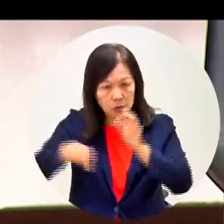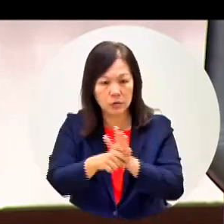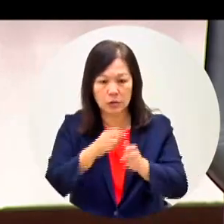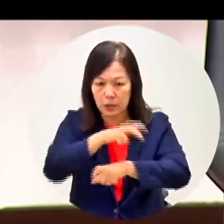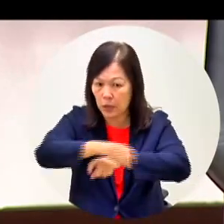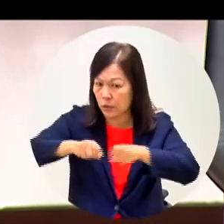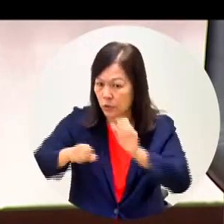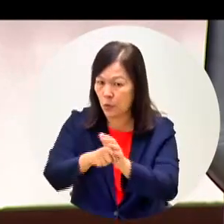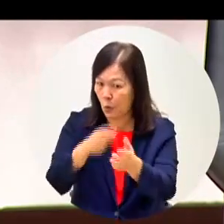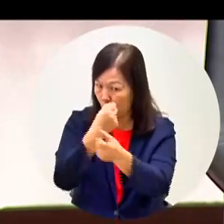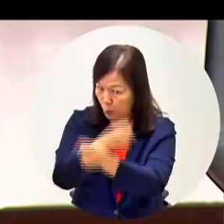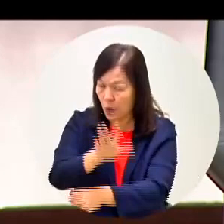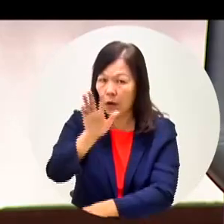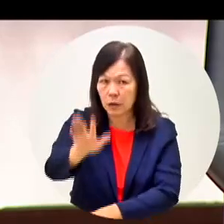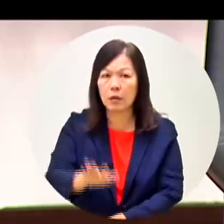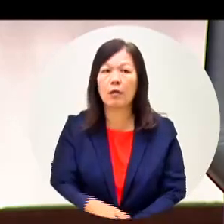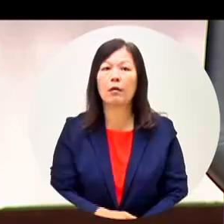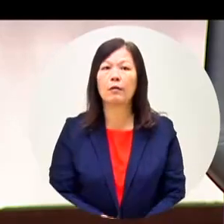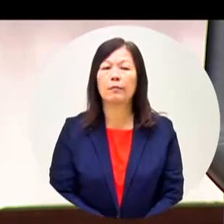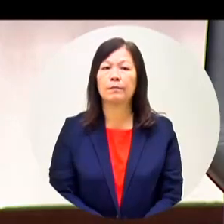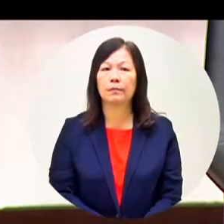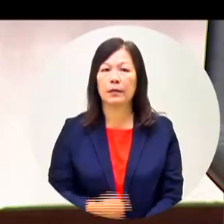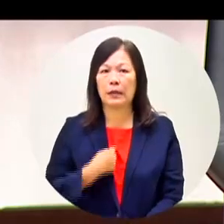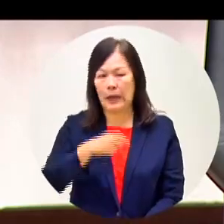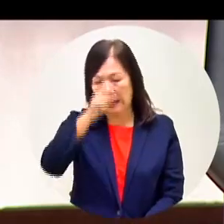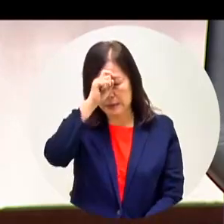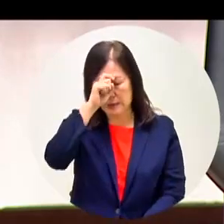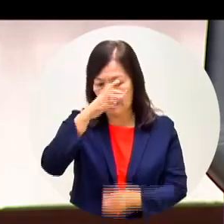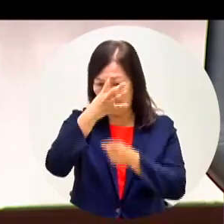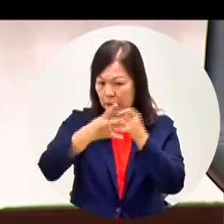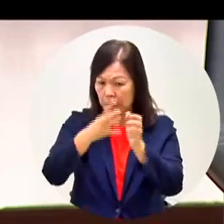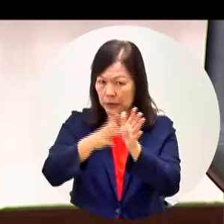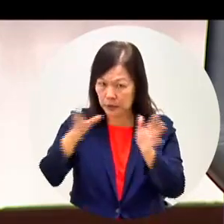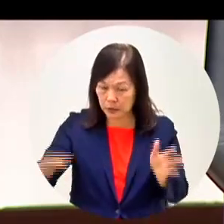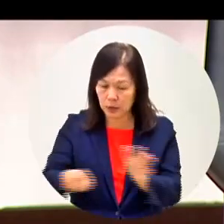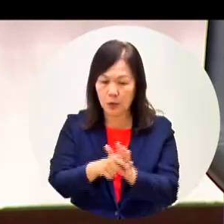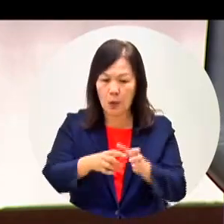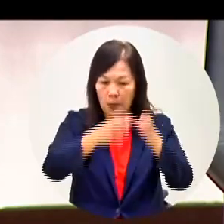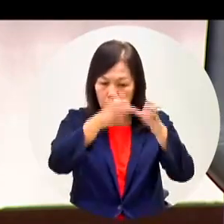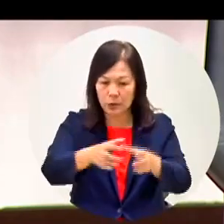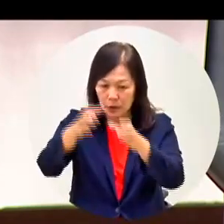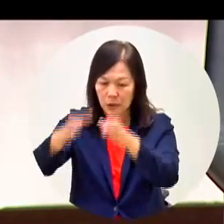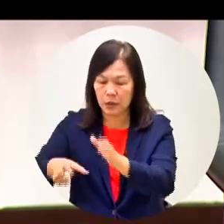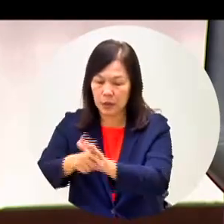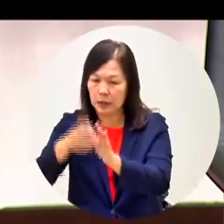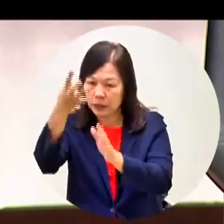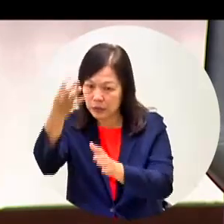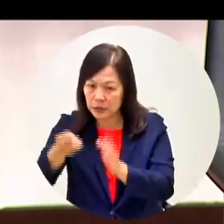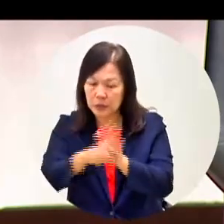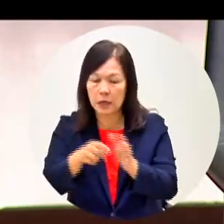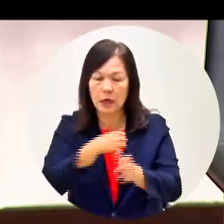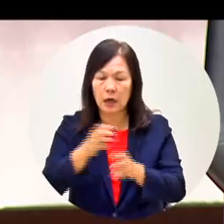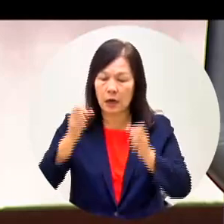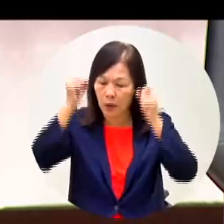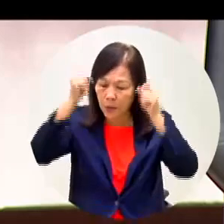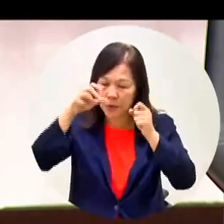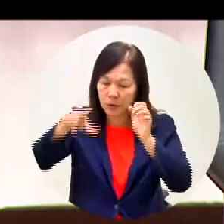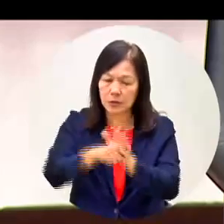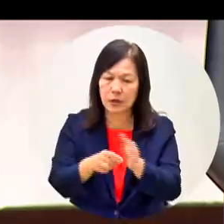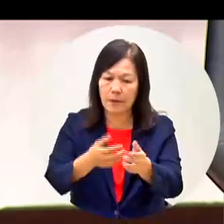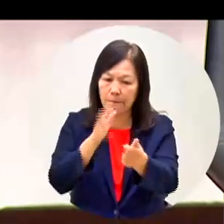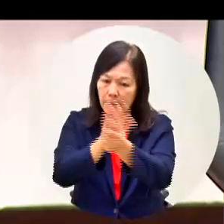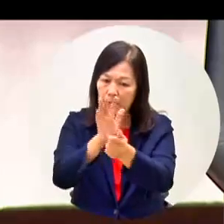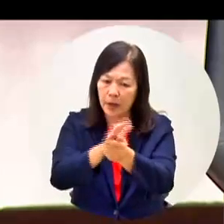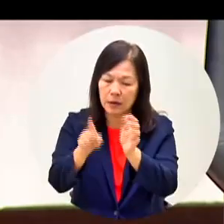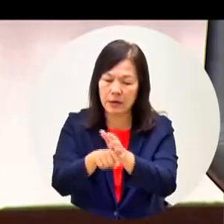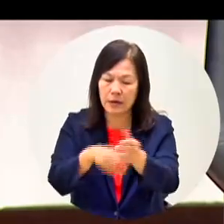在这4年当中我们多成立几所国民运动中心，加惠高雄爱运动的这些朋友们。好，我们